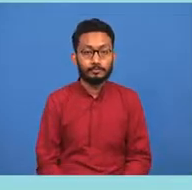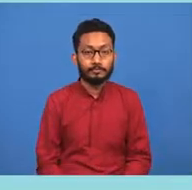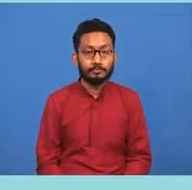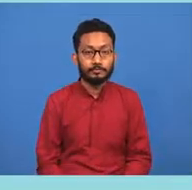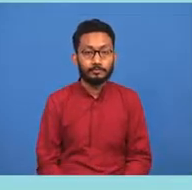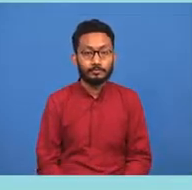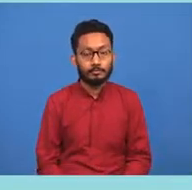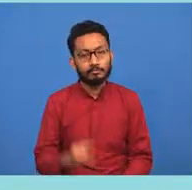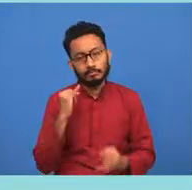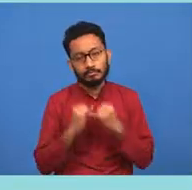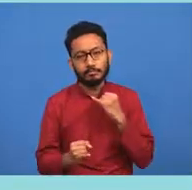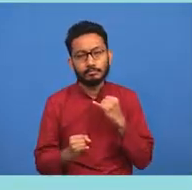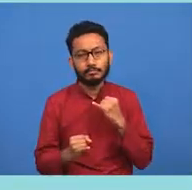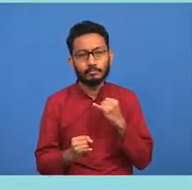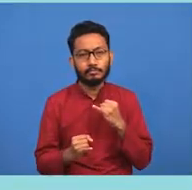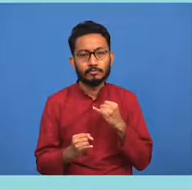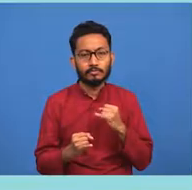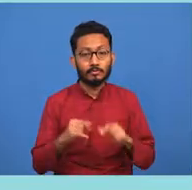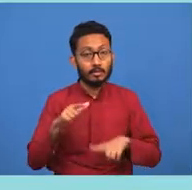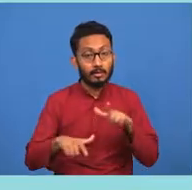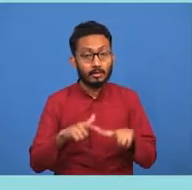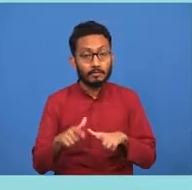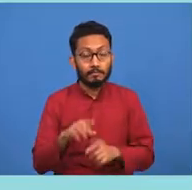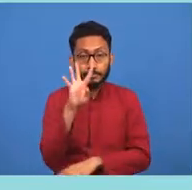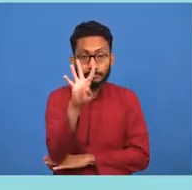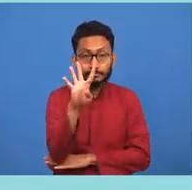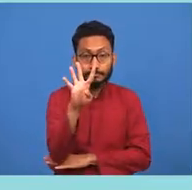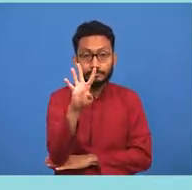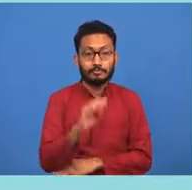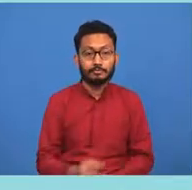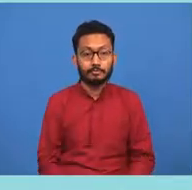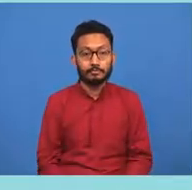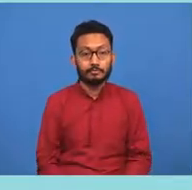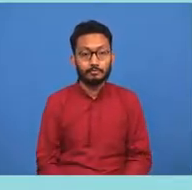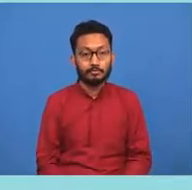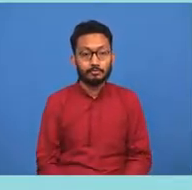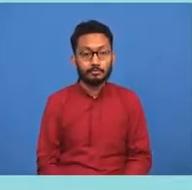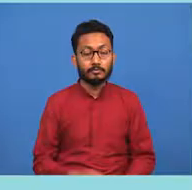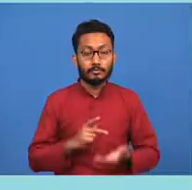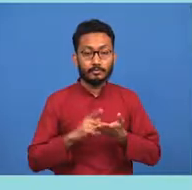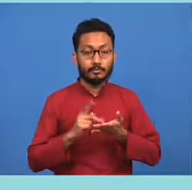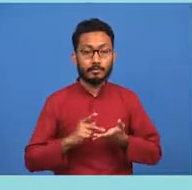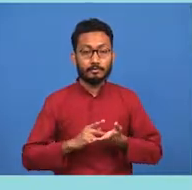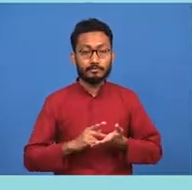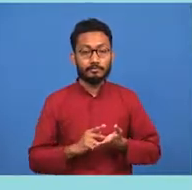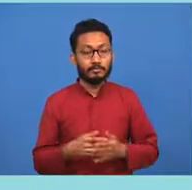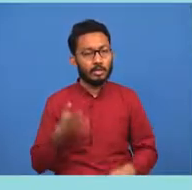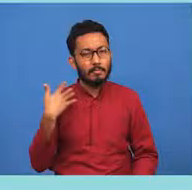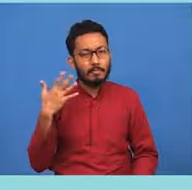Akhir sekali ke langkah 4, iaitu menghitung haba pemendakan.